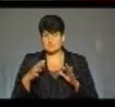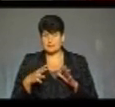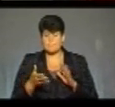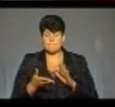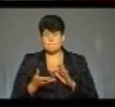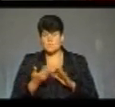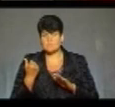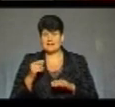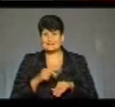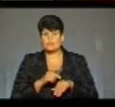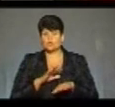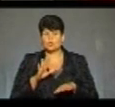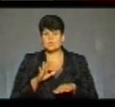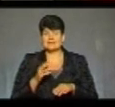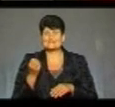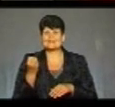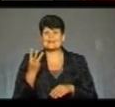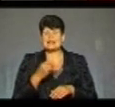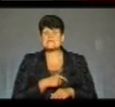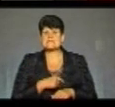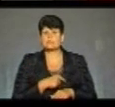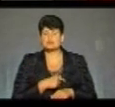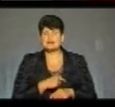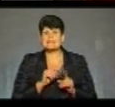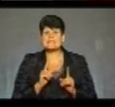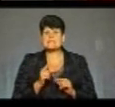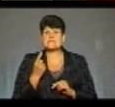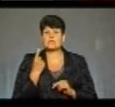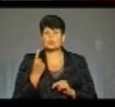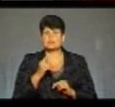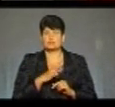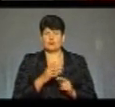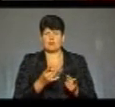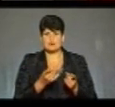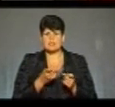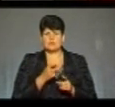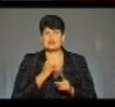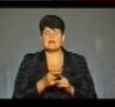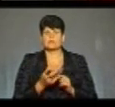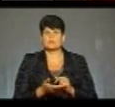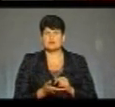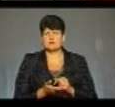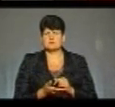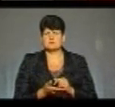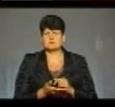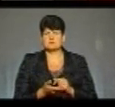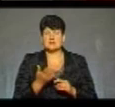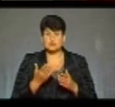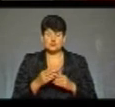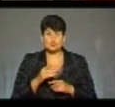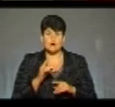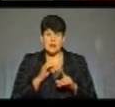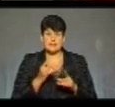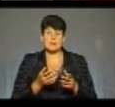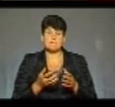позбавила недоторканності 13 депутатів. Тільки один був притягнутий до відповідальності. Тобто, навіть якщо Рада